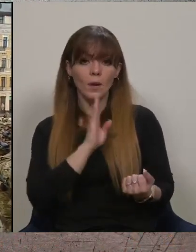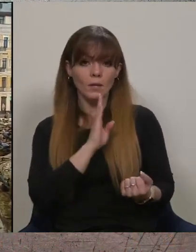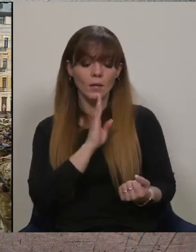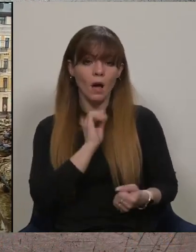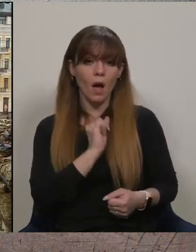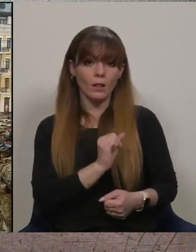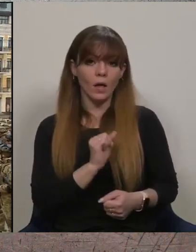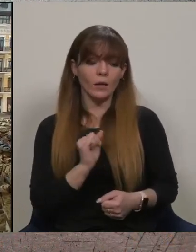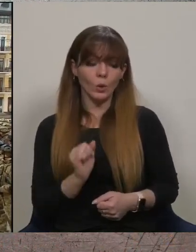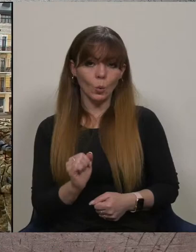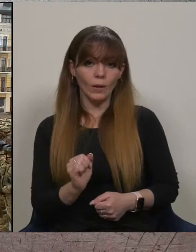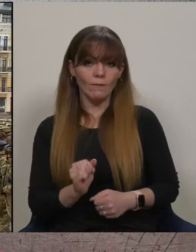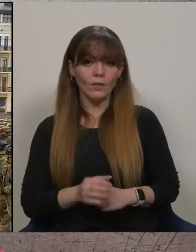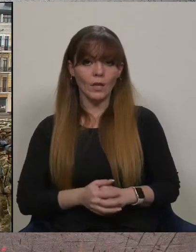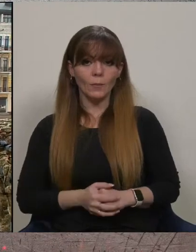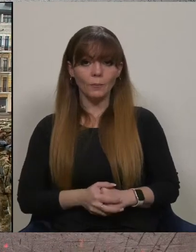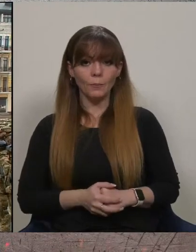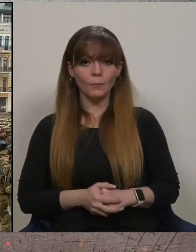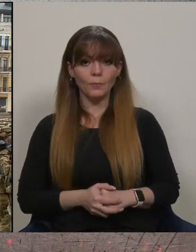Анатоліївна.